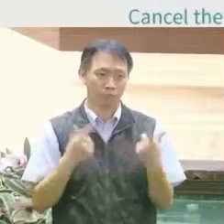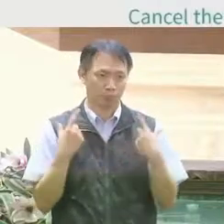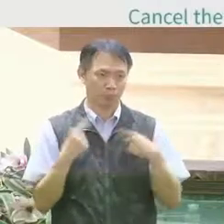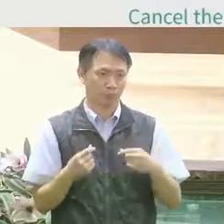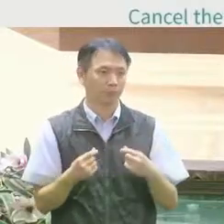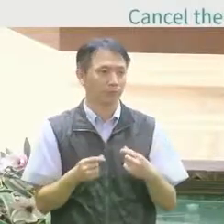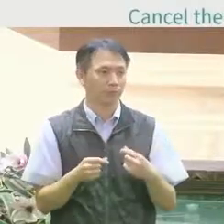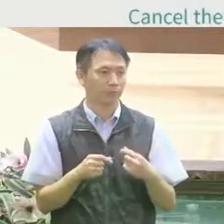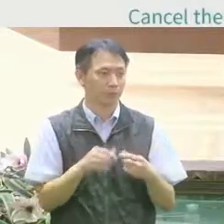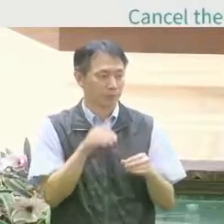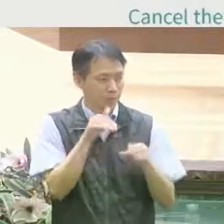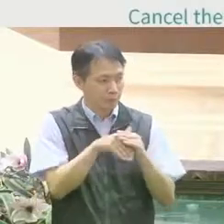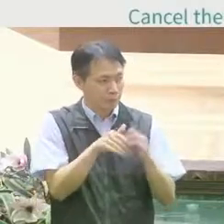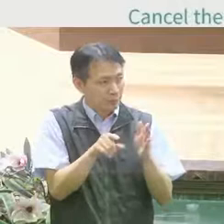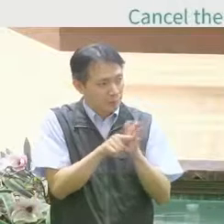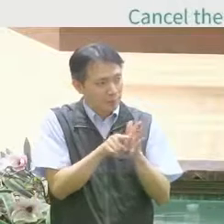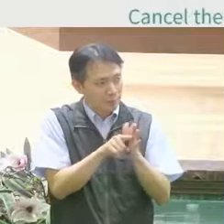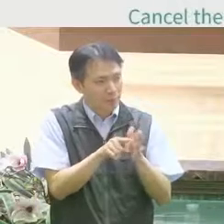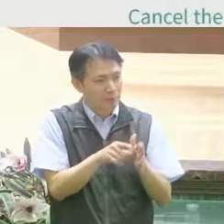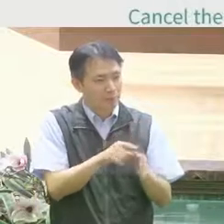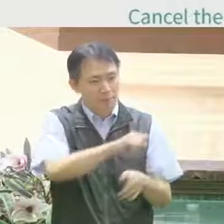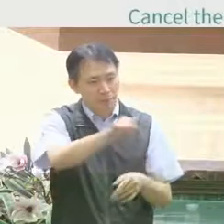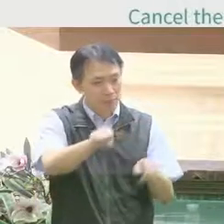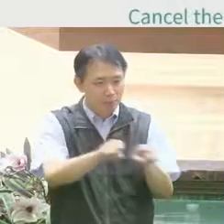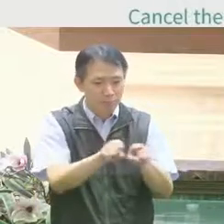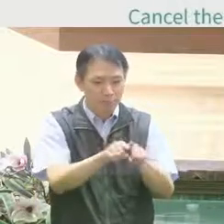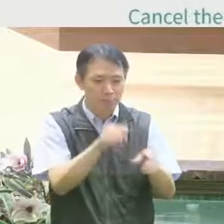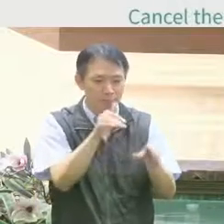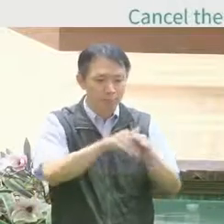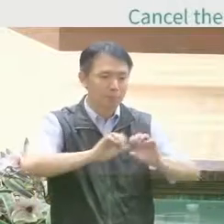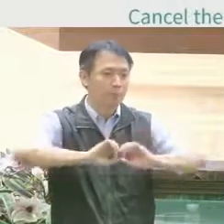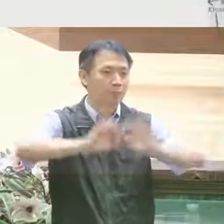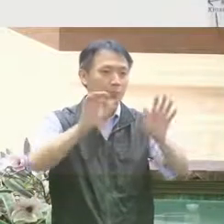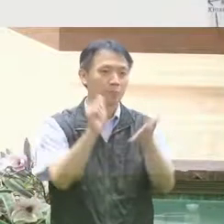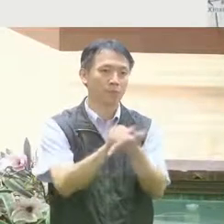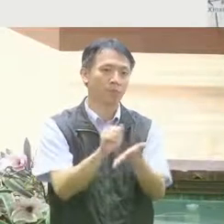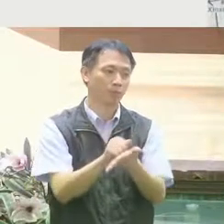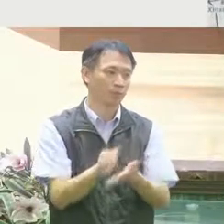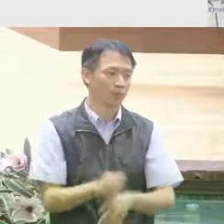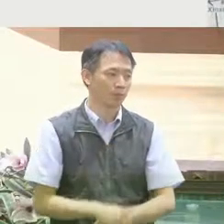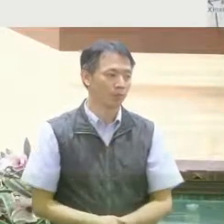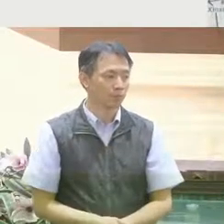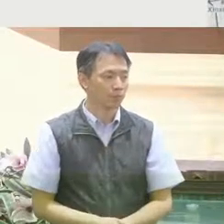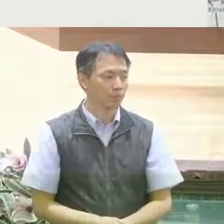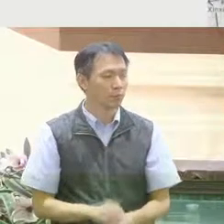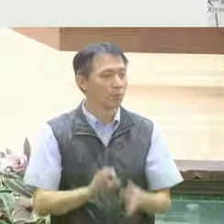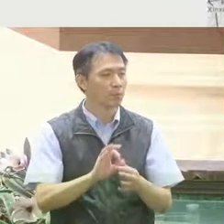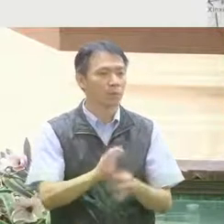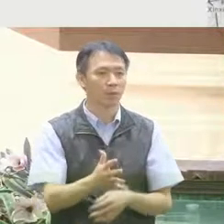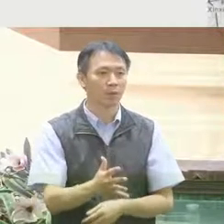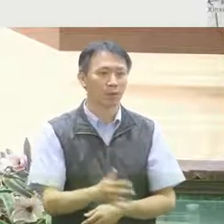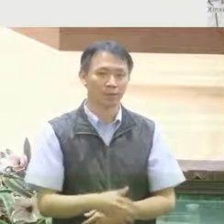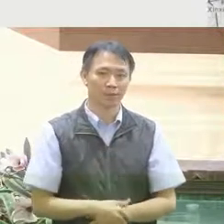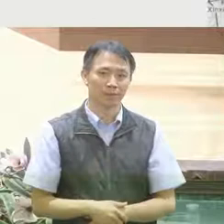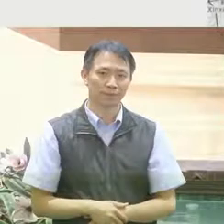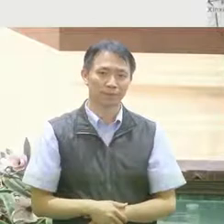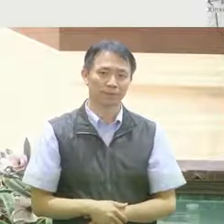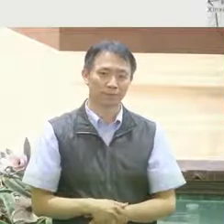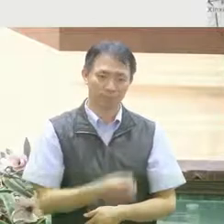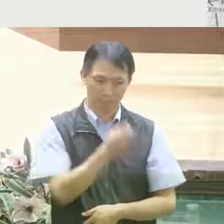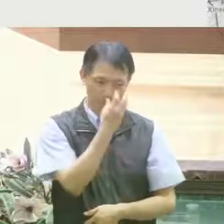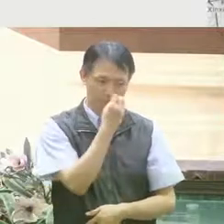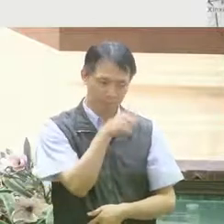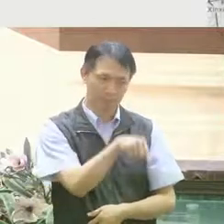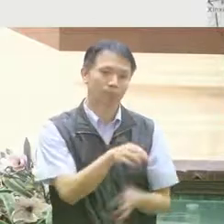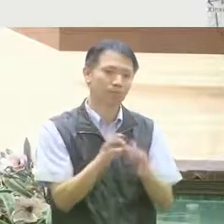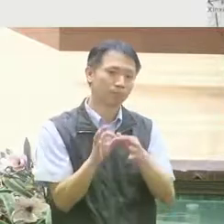特首选举日举行的民间投票结果发布会。 为什么呢？这是跟香港有